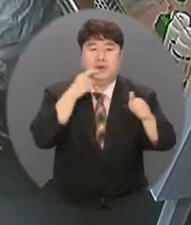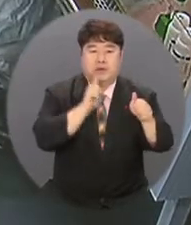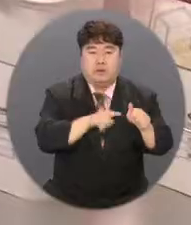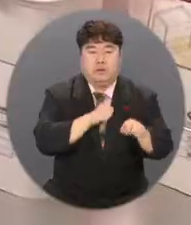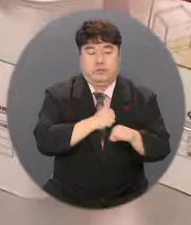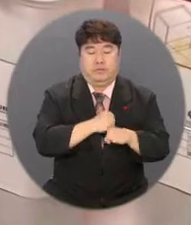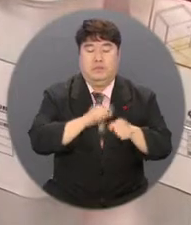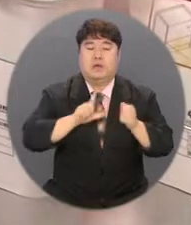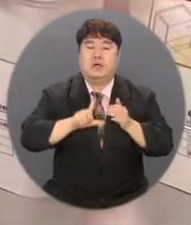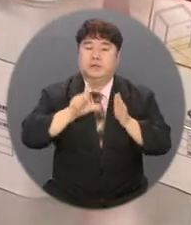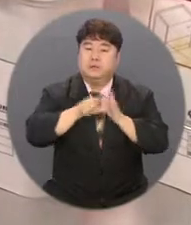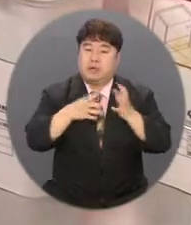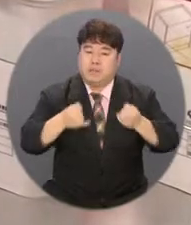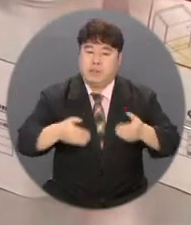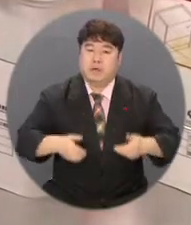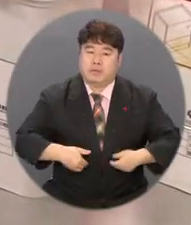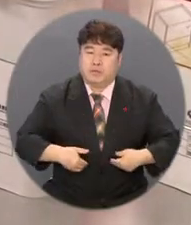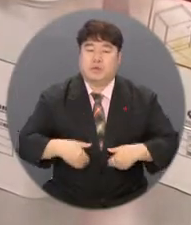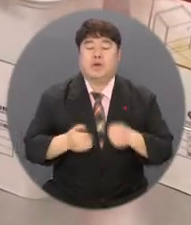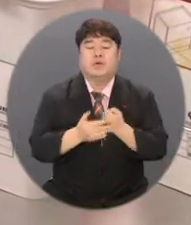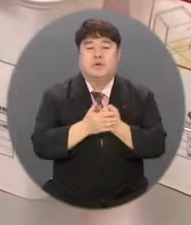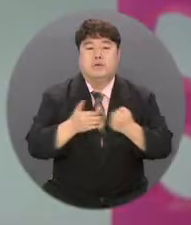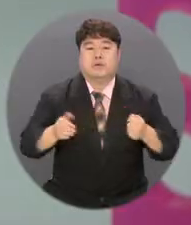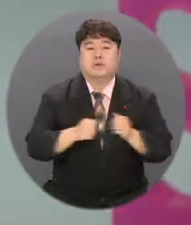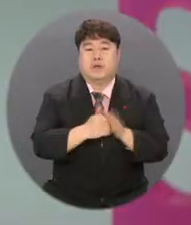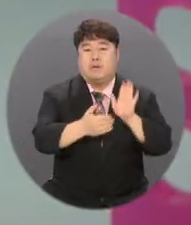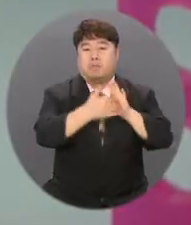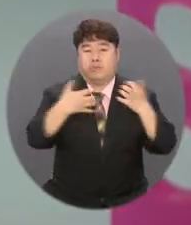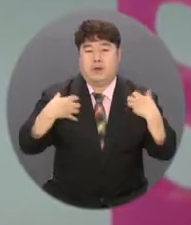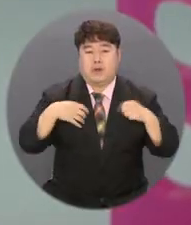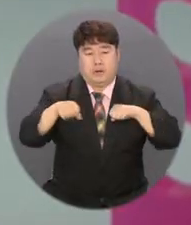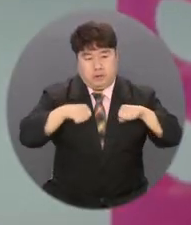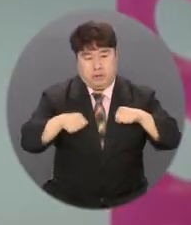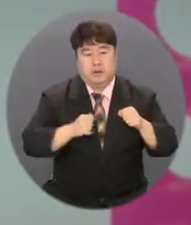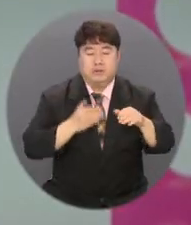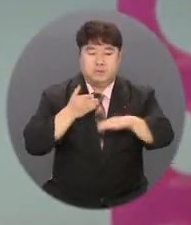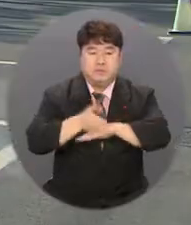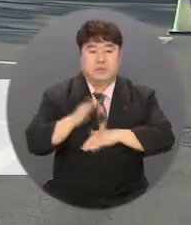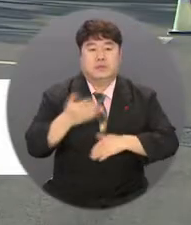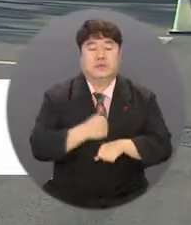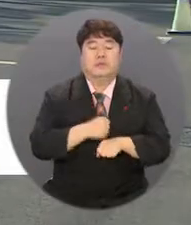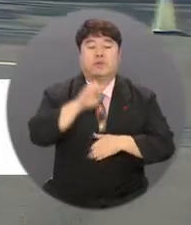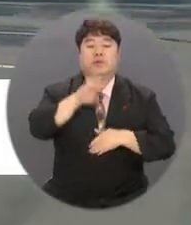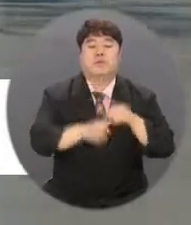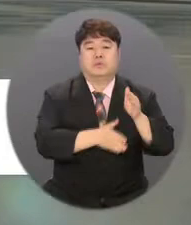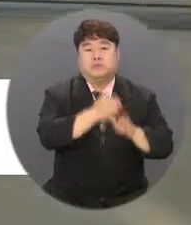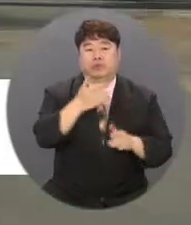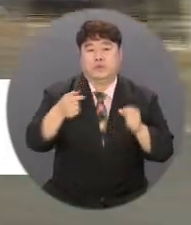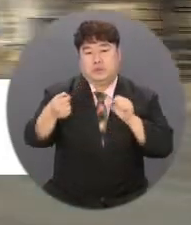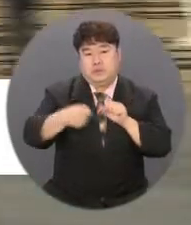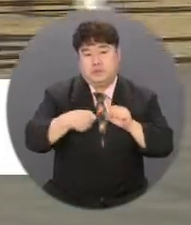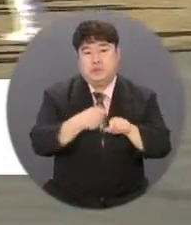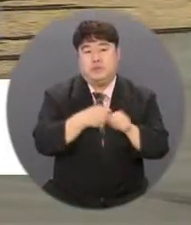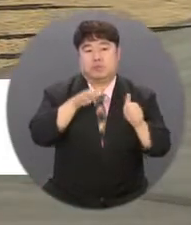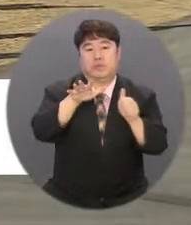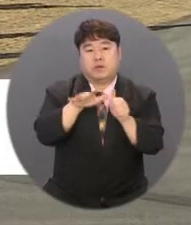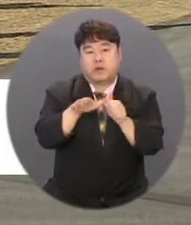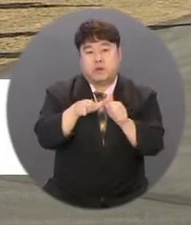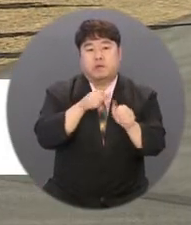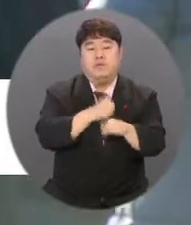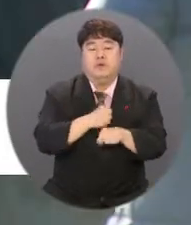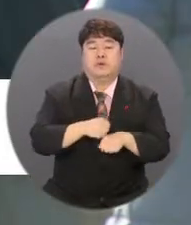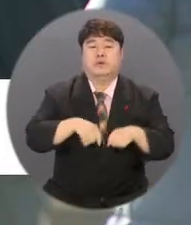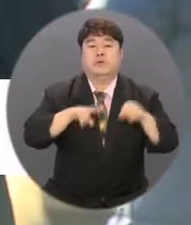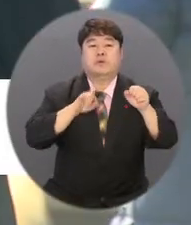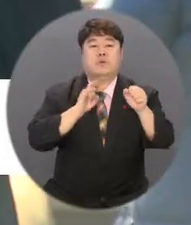확정되기까지 시일이 상당히 걸리면서 방역 당국의 대응도 늦어질 수밖에 없었습니다. 광주시와 맞닿아 있는 한평군에서